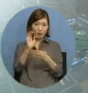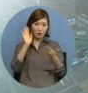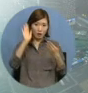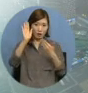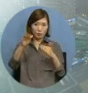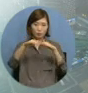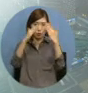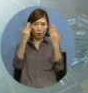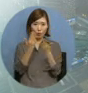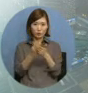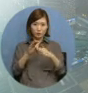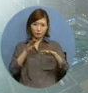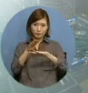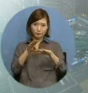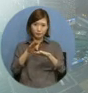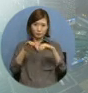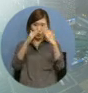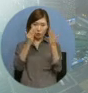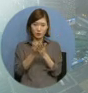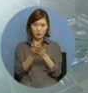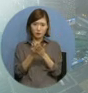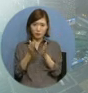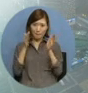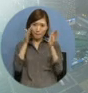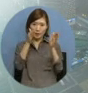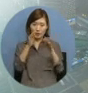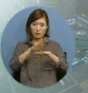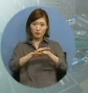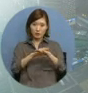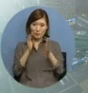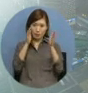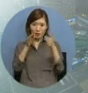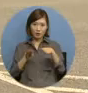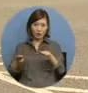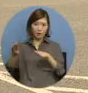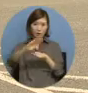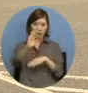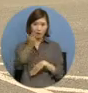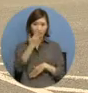앞으로는 모든 차량이 모든 방향으로 좌회전이 가능해집니다.